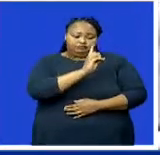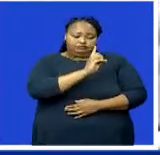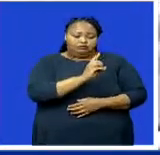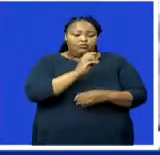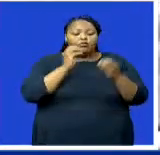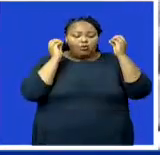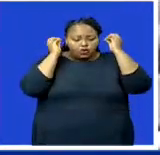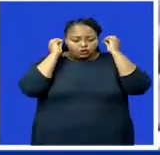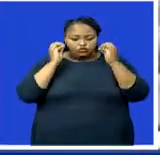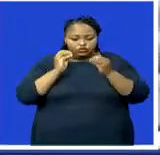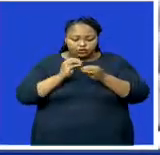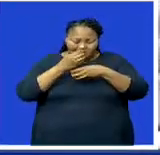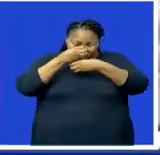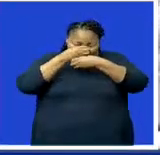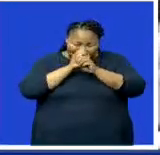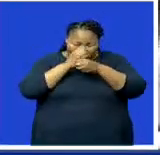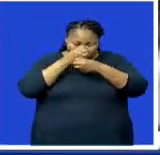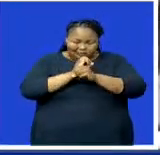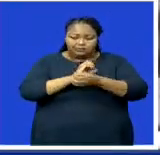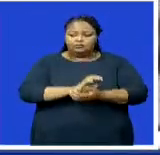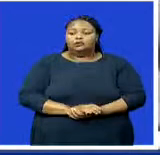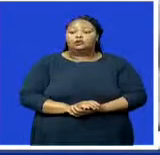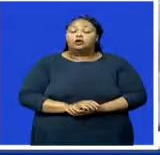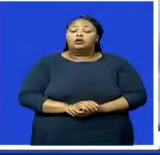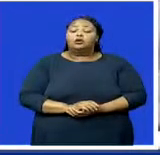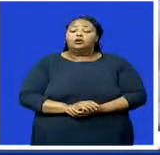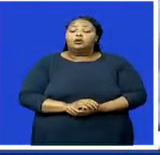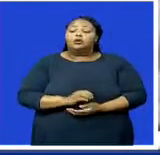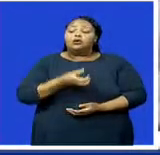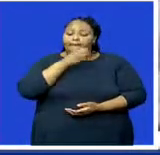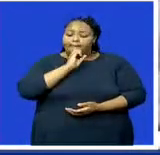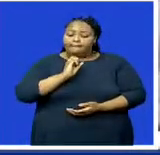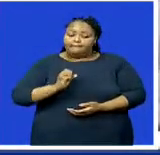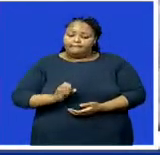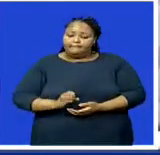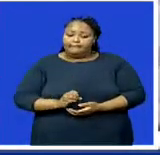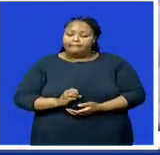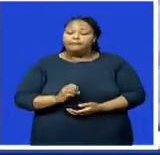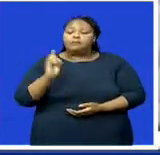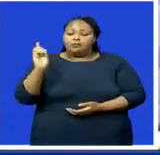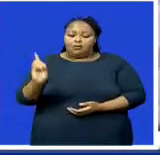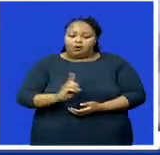dokotela gogo namkhulu baya kubodokotela babacolonga babajova